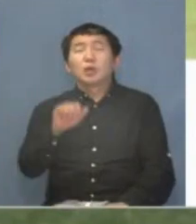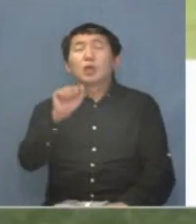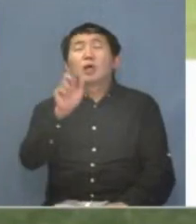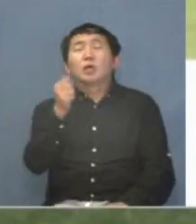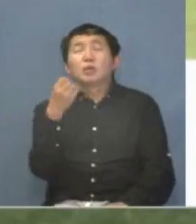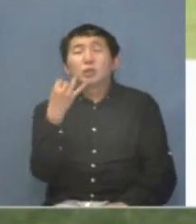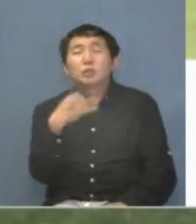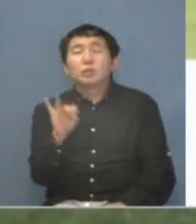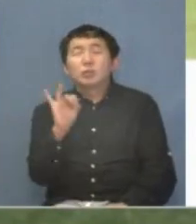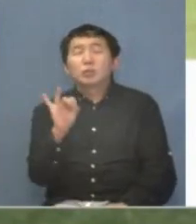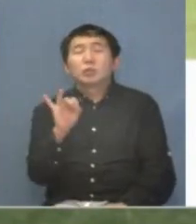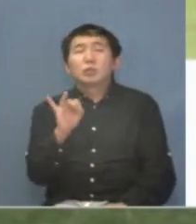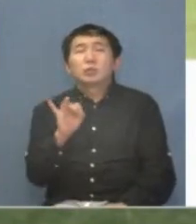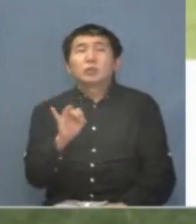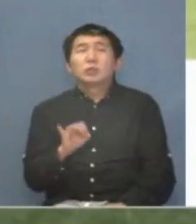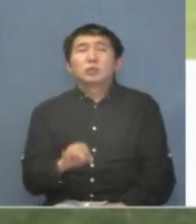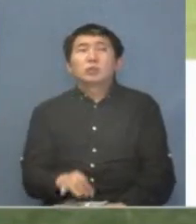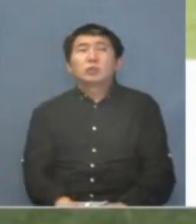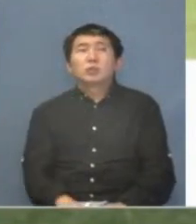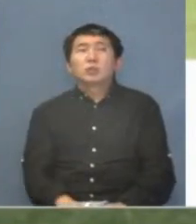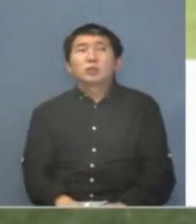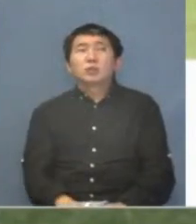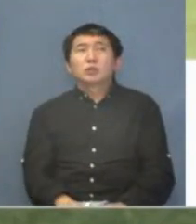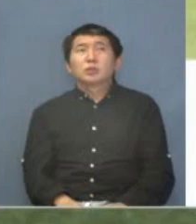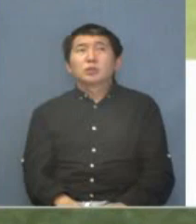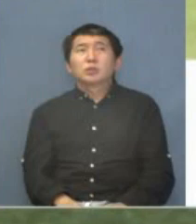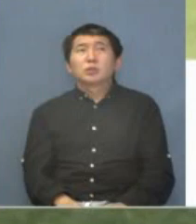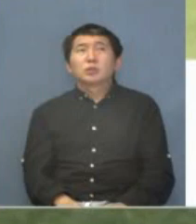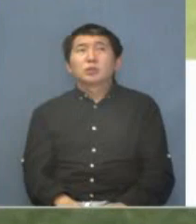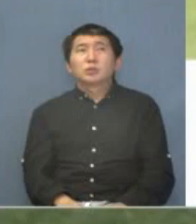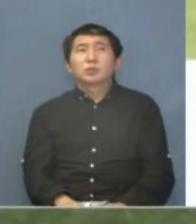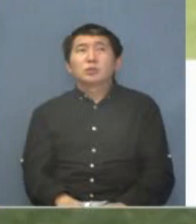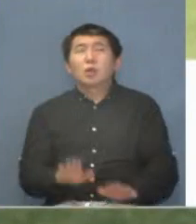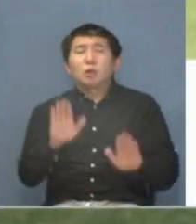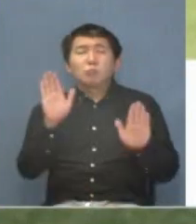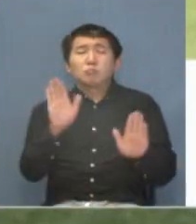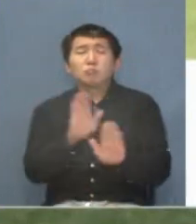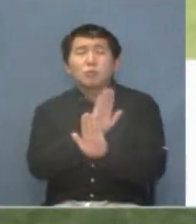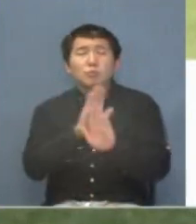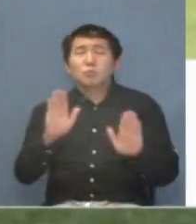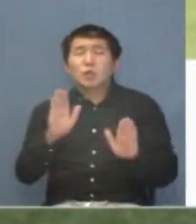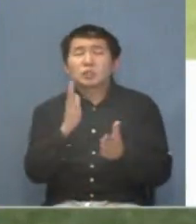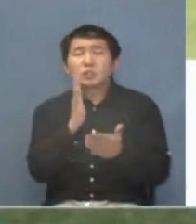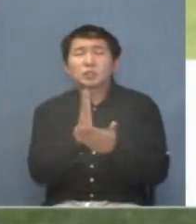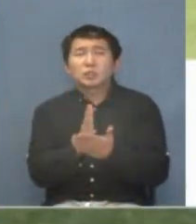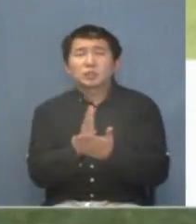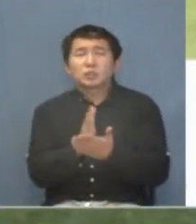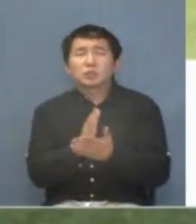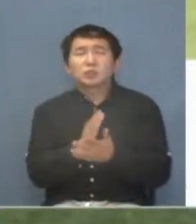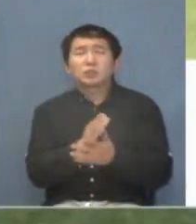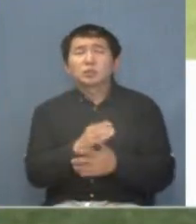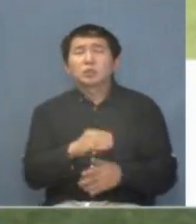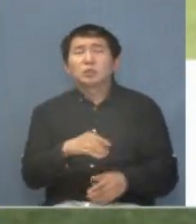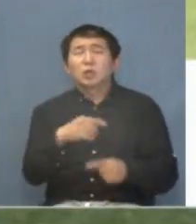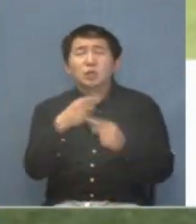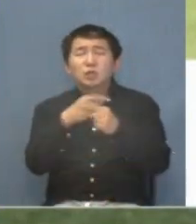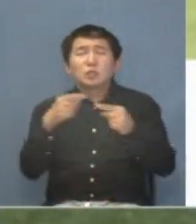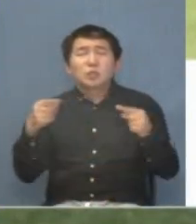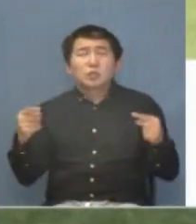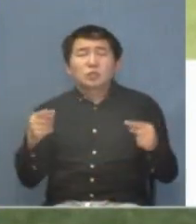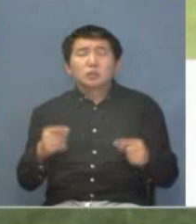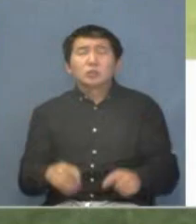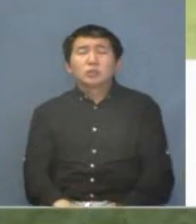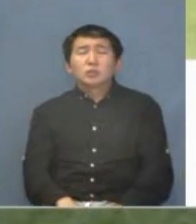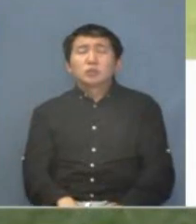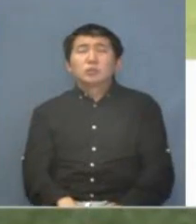Абайдың шыңы, Абайдың шедеврлы әндері деп айтуға болады. Ол көзімнің қарасы, желсіз түнде жарығай, қараңғы түнде